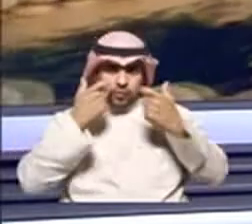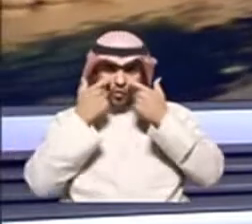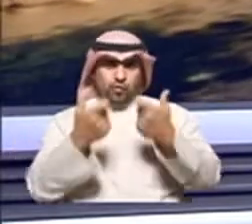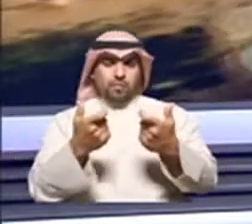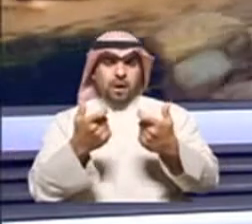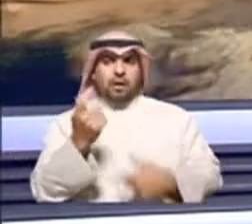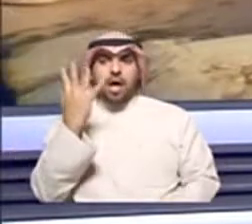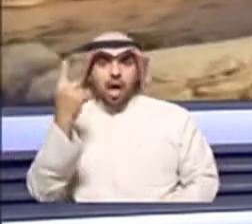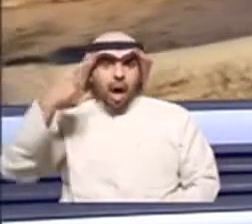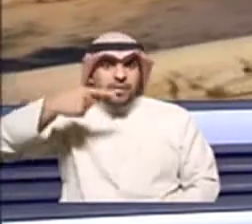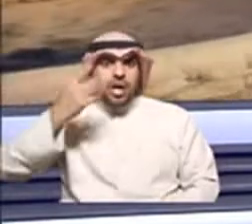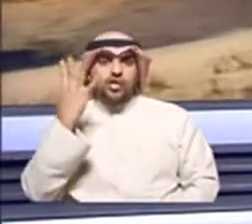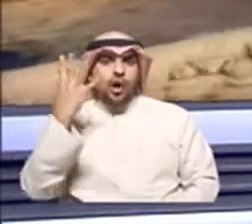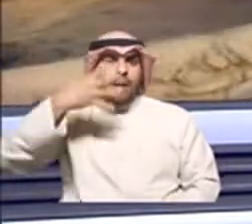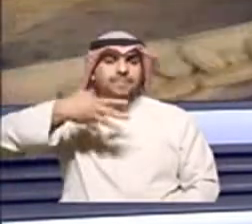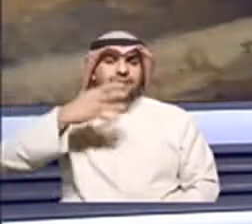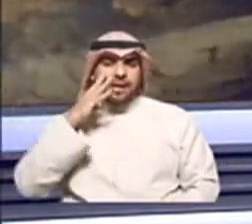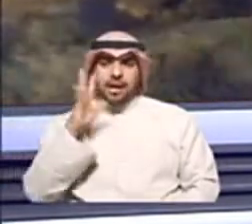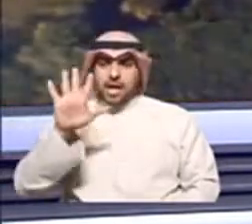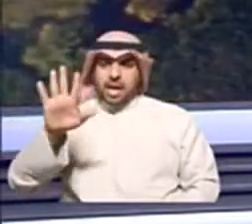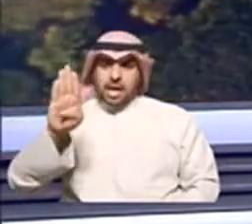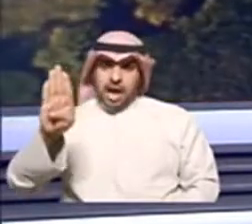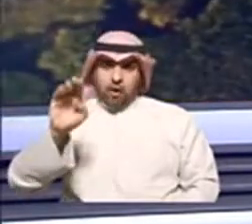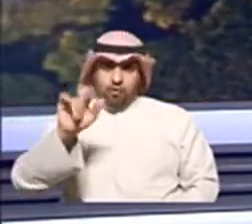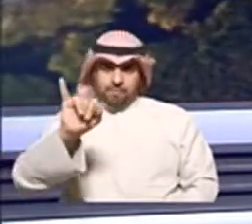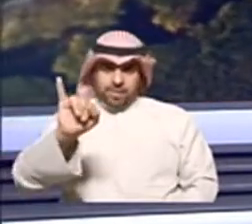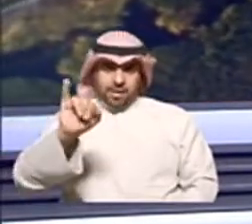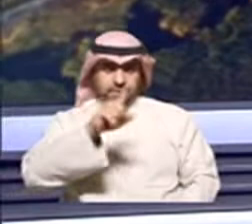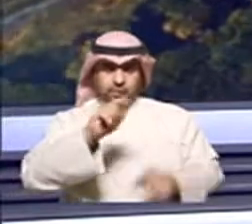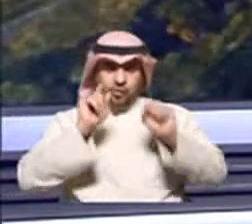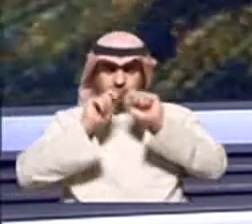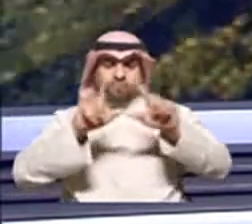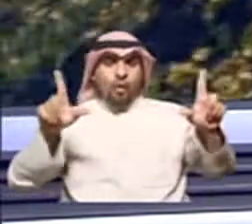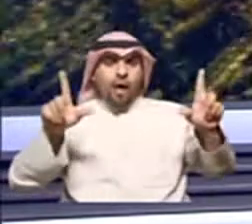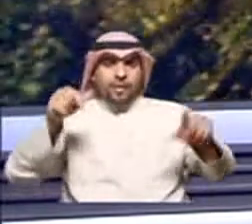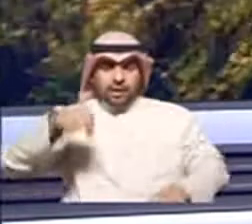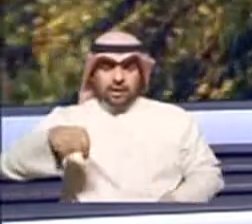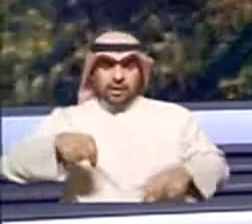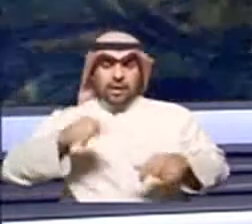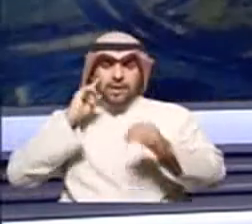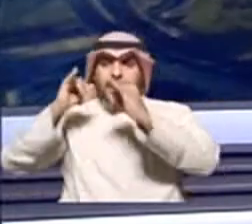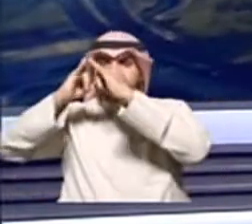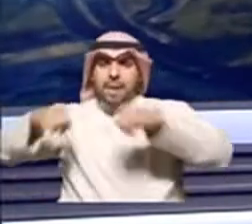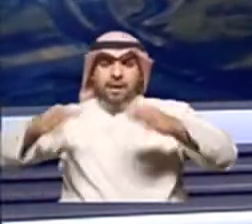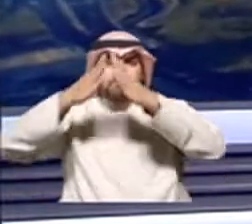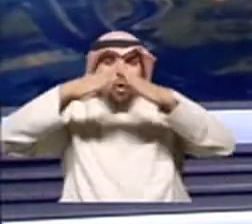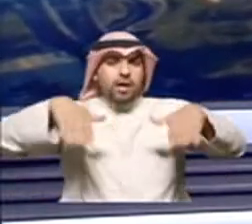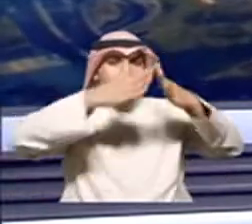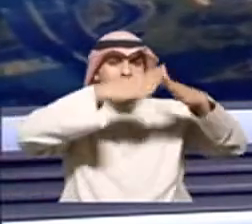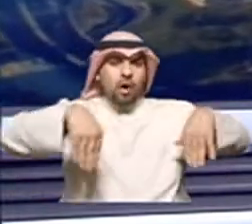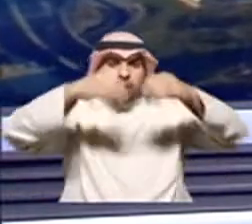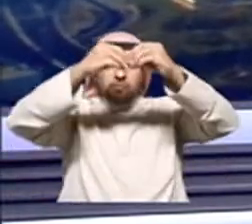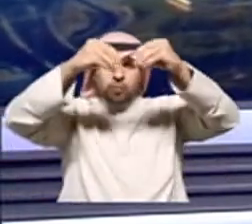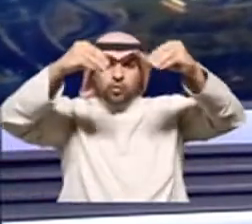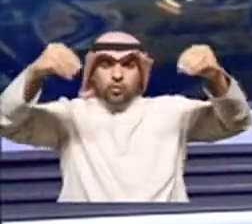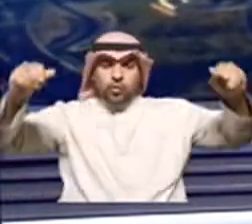إلى 50 كيلومتر في الساعة مع أجواء غائمة جزئيا بعض الشيء. فرص الغبار على المناطق الصحراوية والمكشوفة واردة في يوم الأثنين. أتمنى منكم